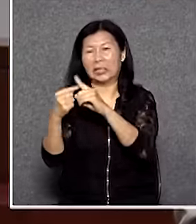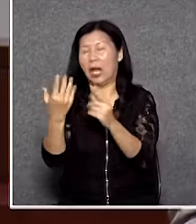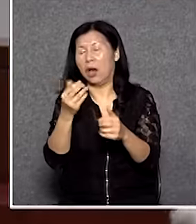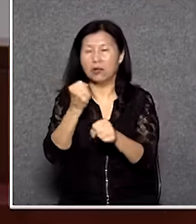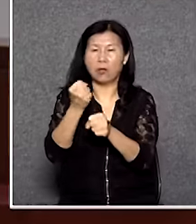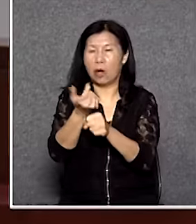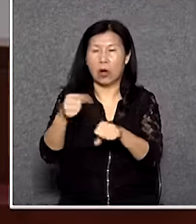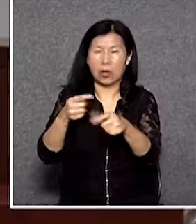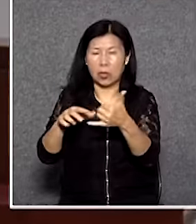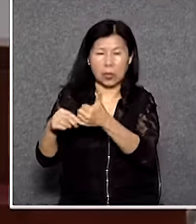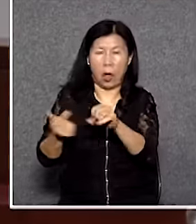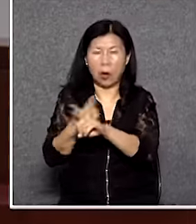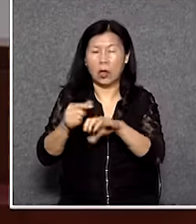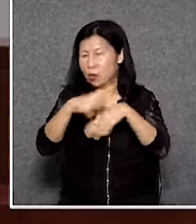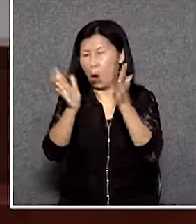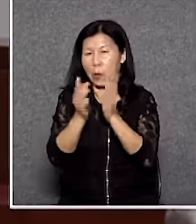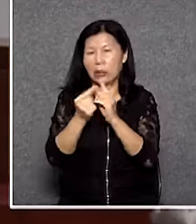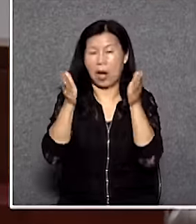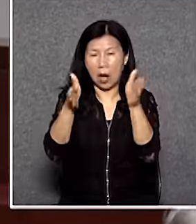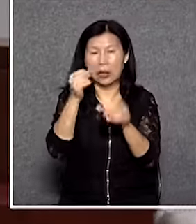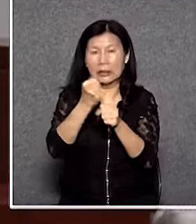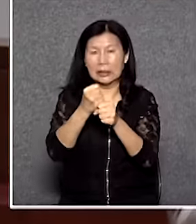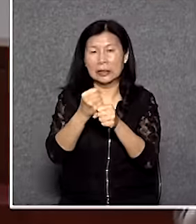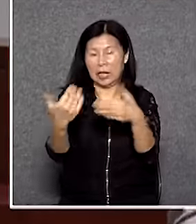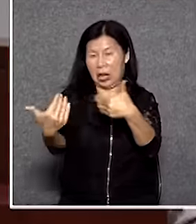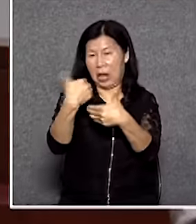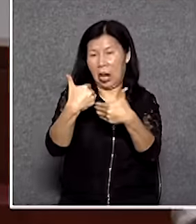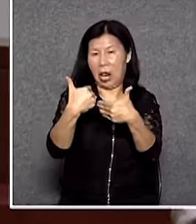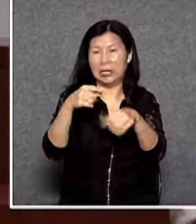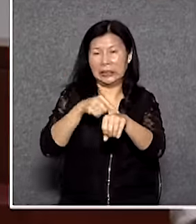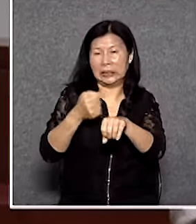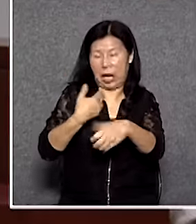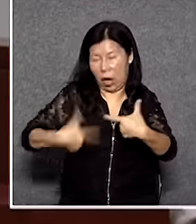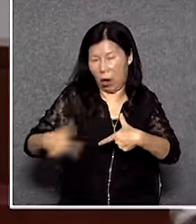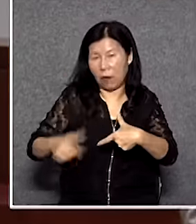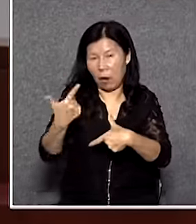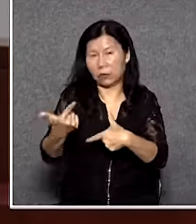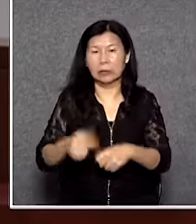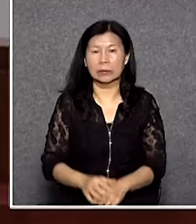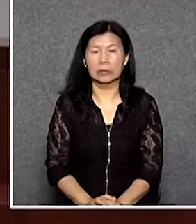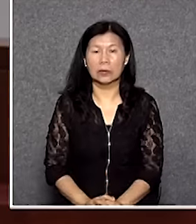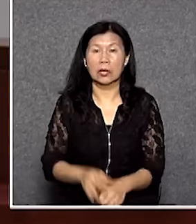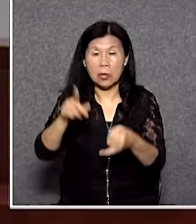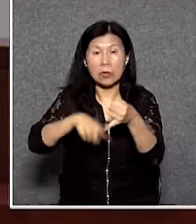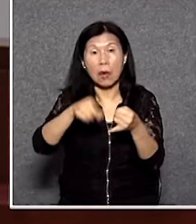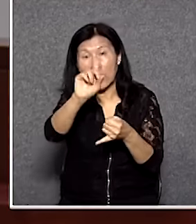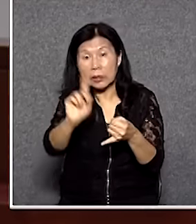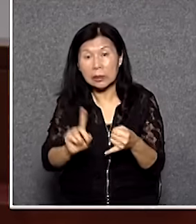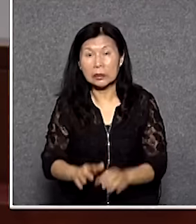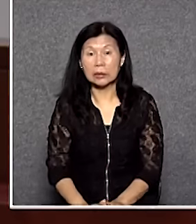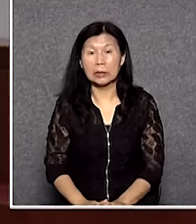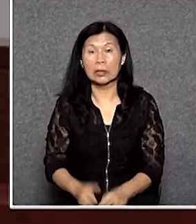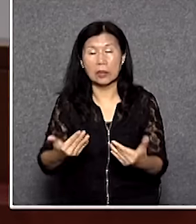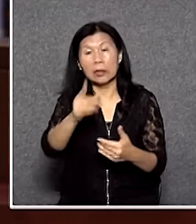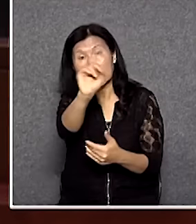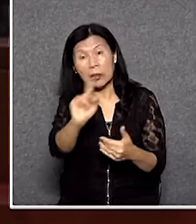咪啊？成隊人要做嘢，跟住煩我哋咁多時間係咪啊？但係個結果嗱，譬如有咗呢個結果，咁又